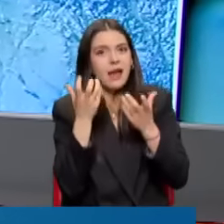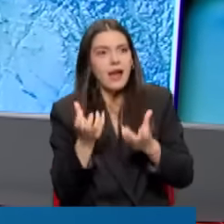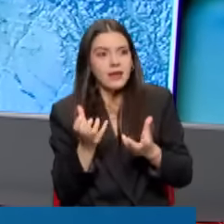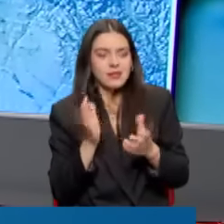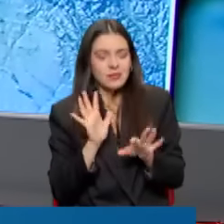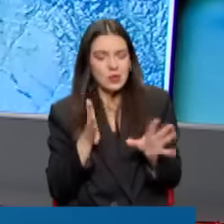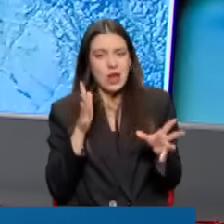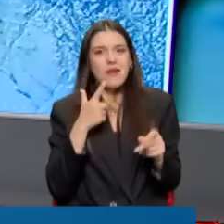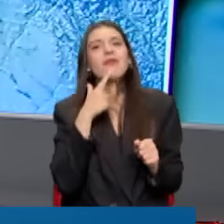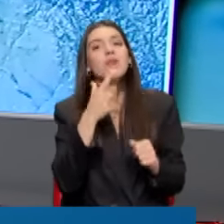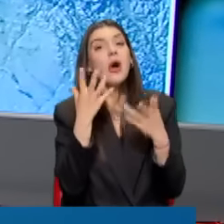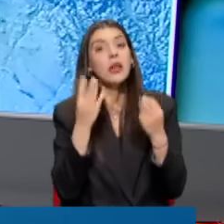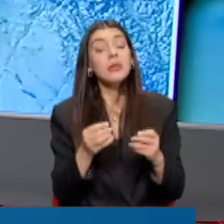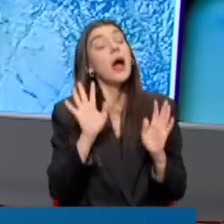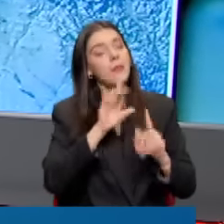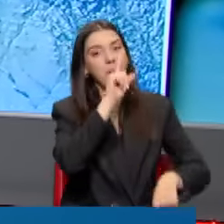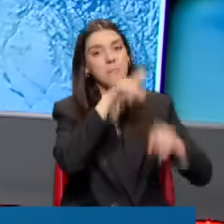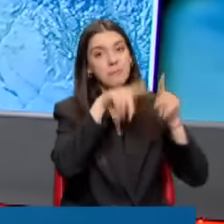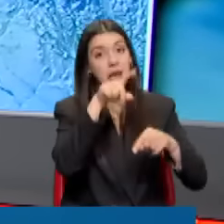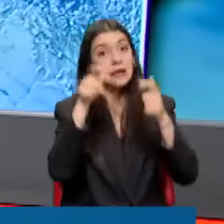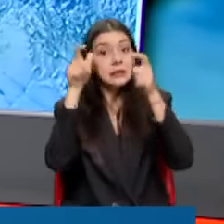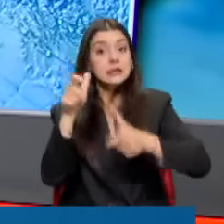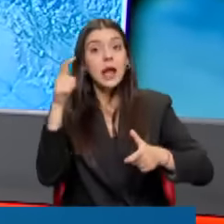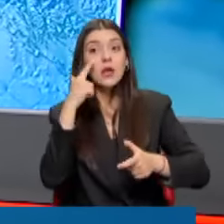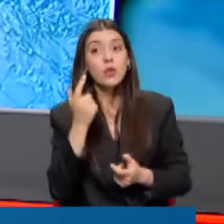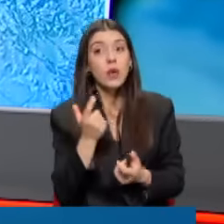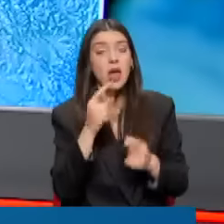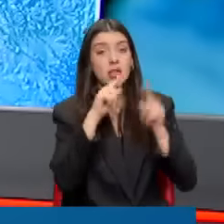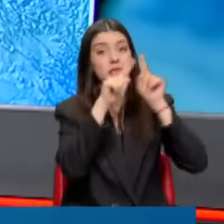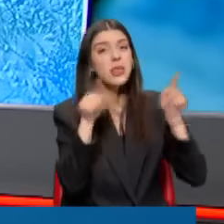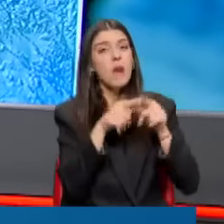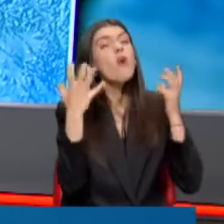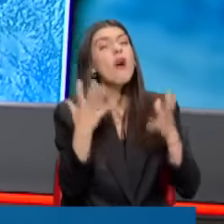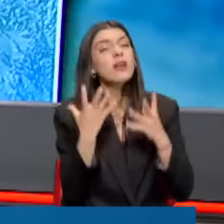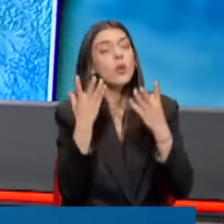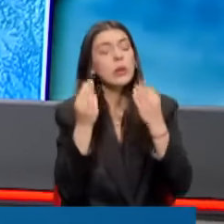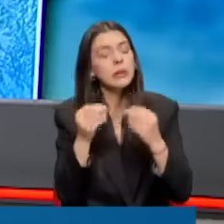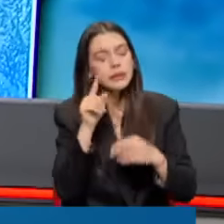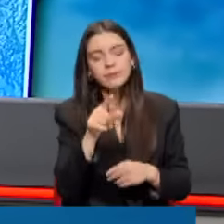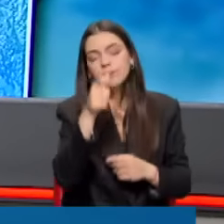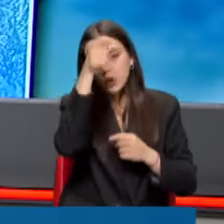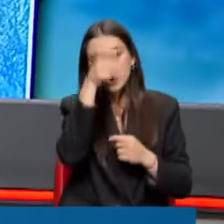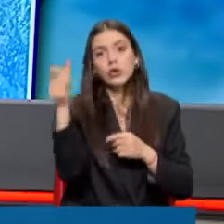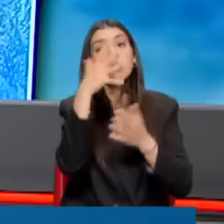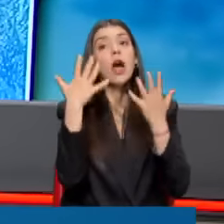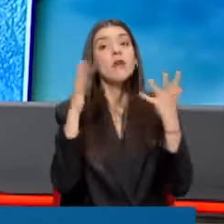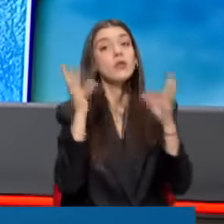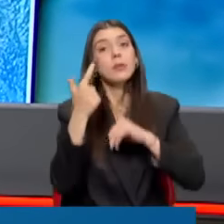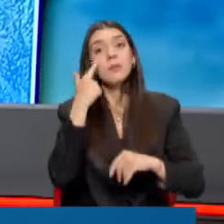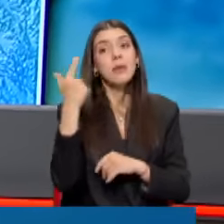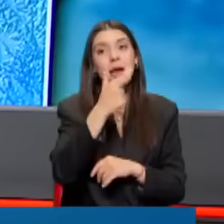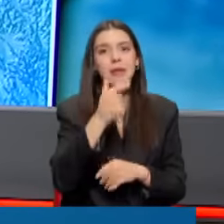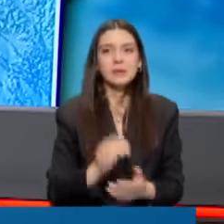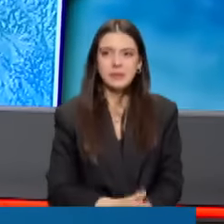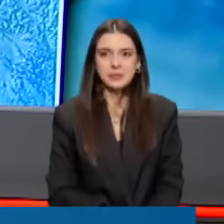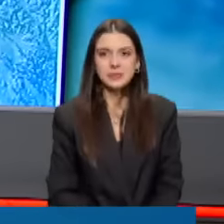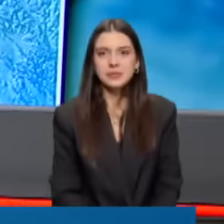galiba Ama tabii bazı yerlerde ağır tablolara da Sebep olmadı değil yurtta hava durumuna bakalım haritamızın başına